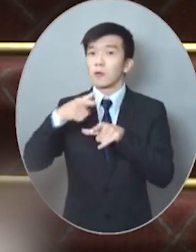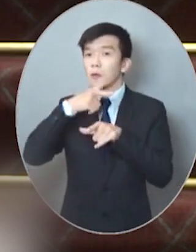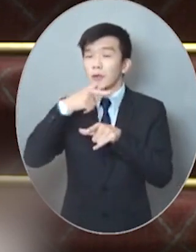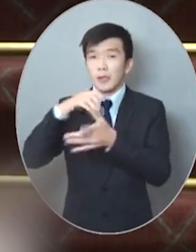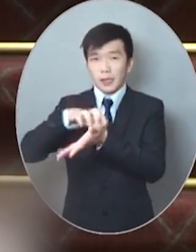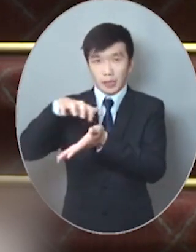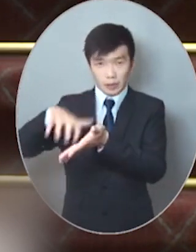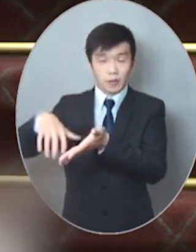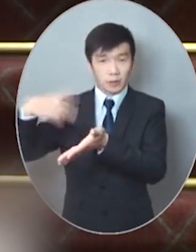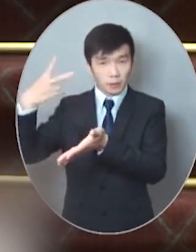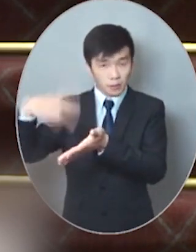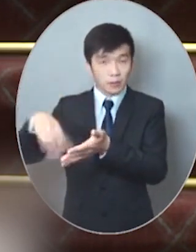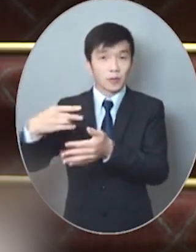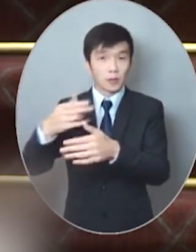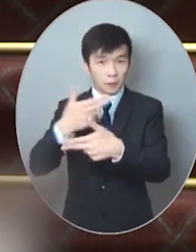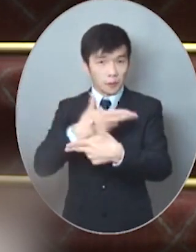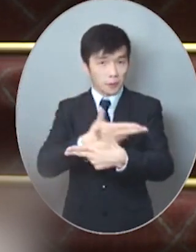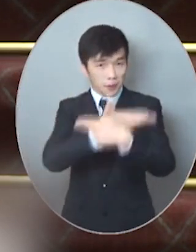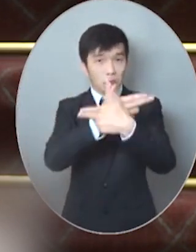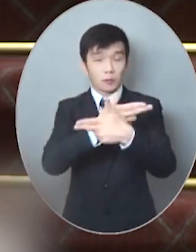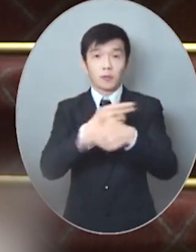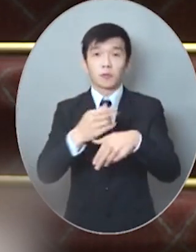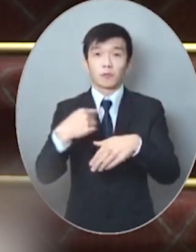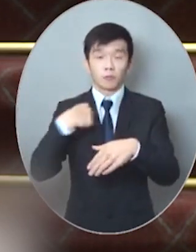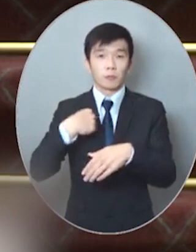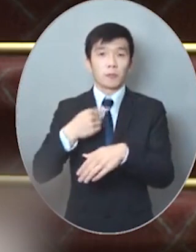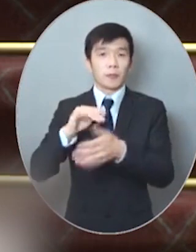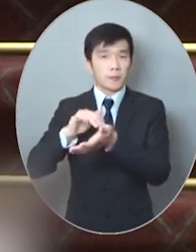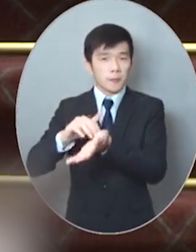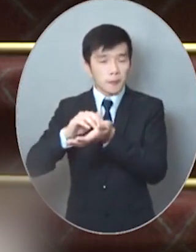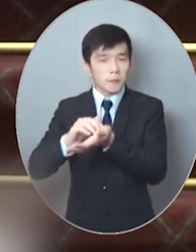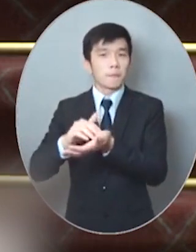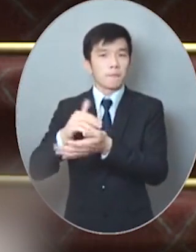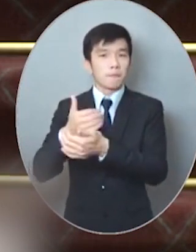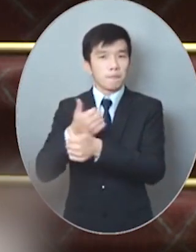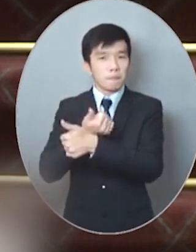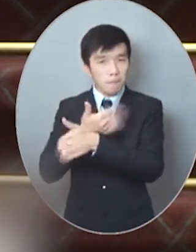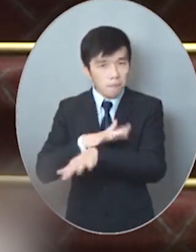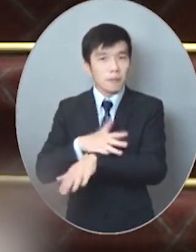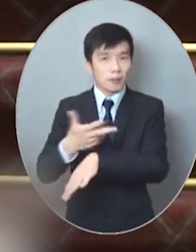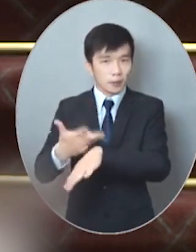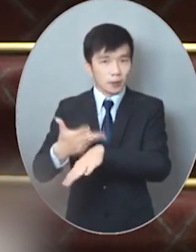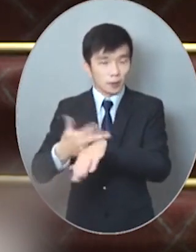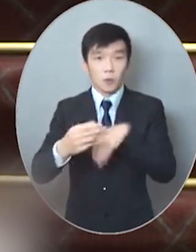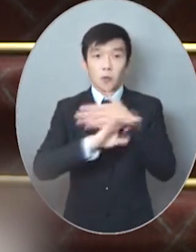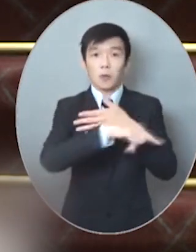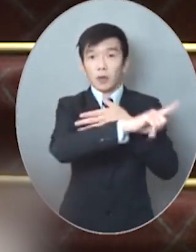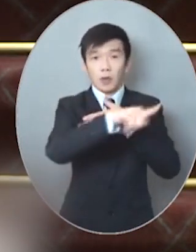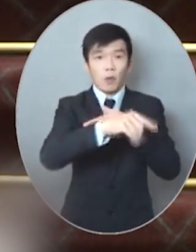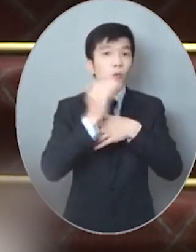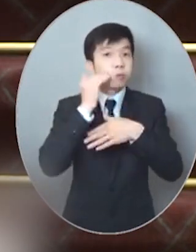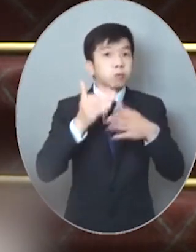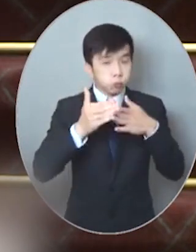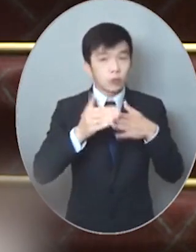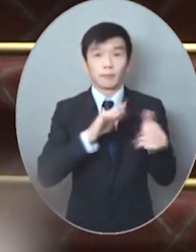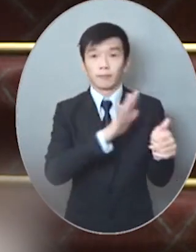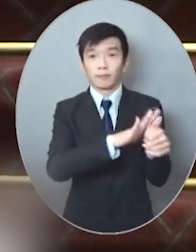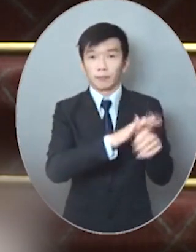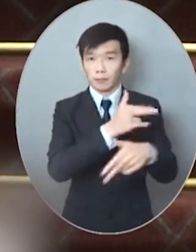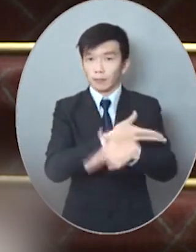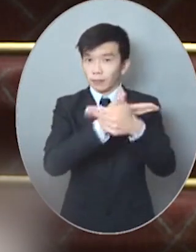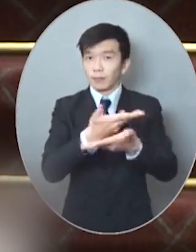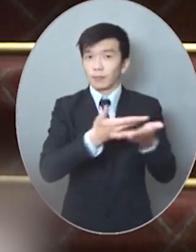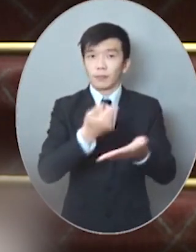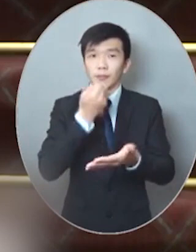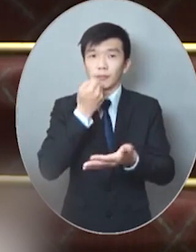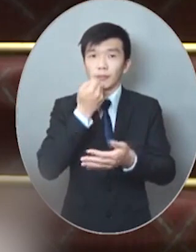讯提供我们的防疫经验与技术给需要帮忙的国家。我要强调，能